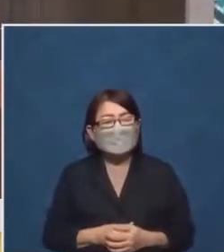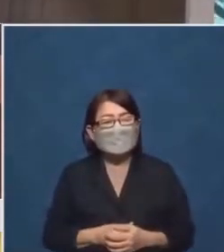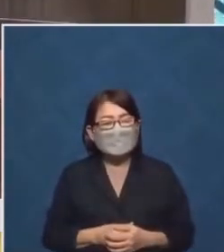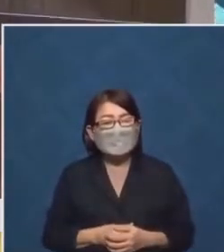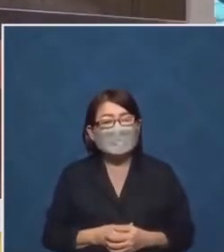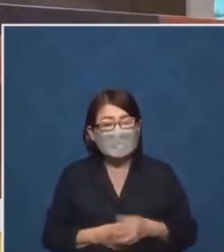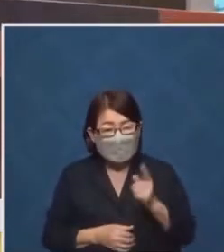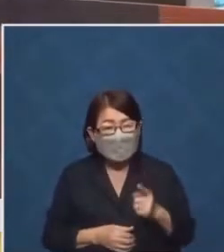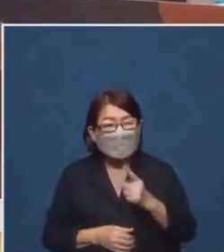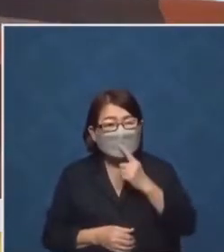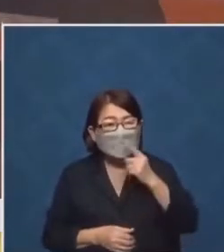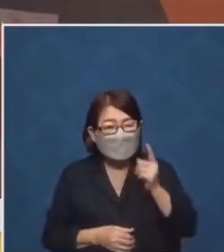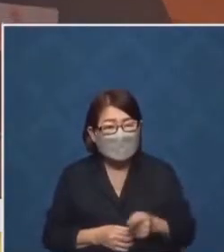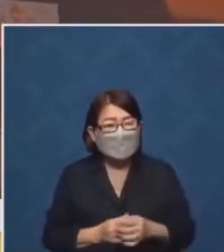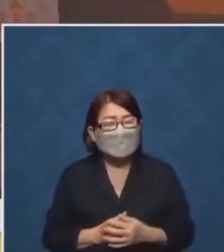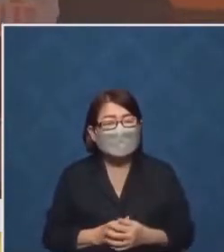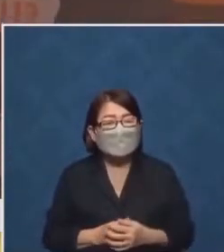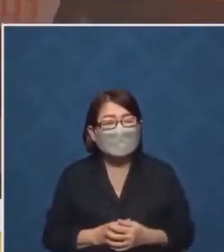ผมกลที่ดิoh